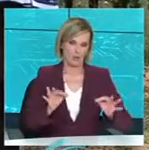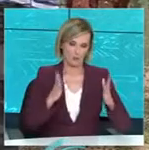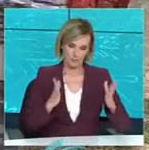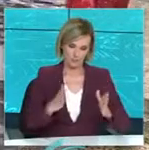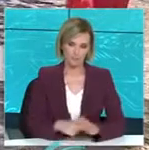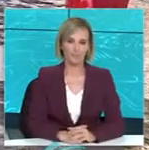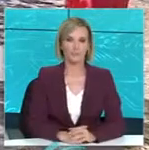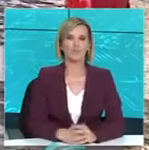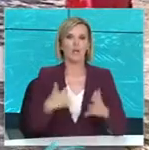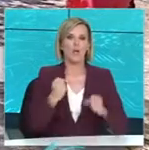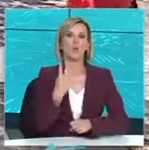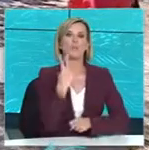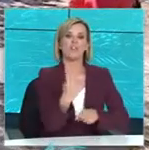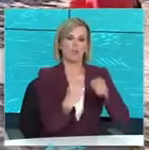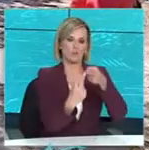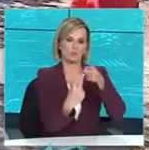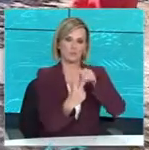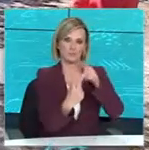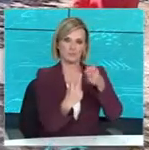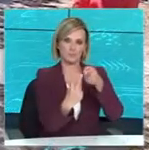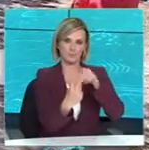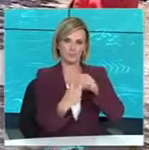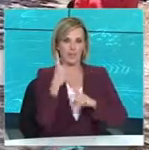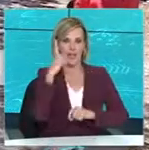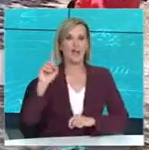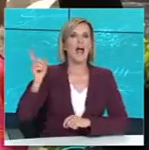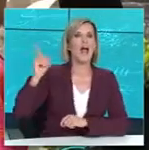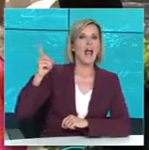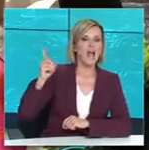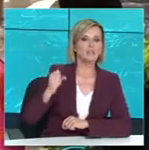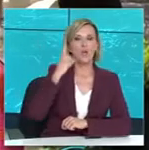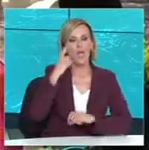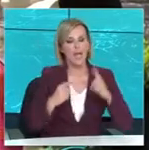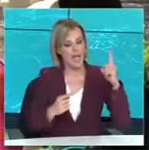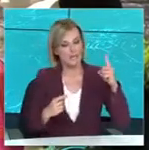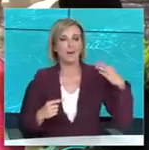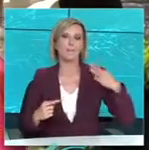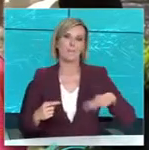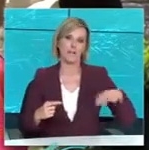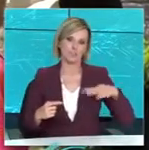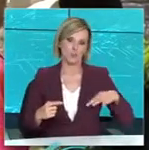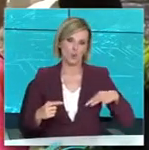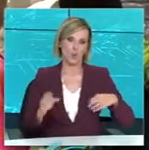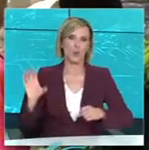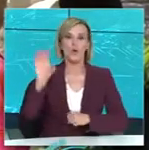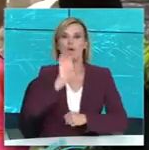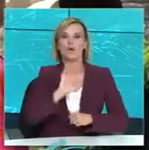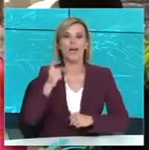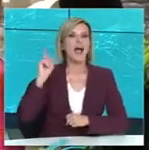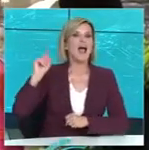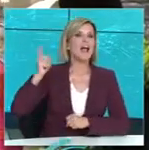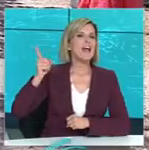Πρόεδρε, έχουμε δύο πυλώνες, έναν γαλάζιο και έναν πράσινο. Ο αγροτουρισμός, ο